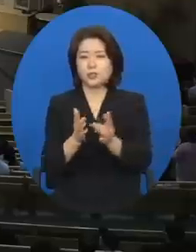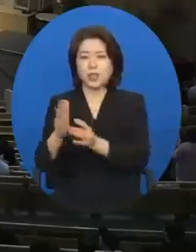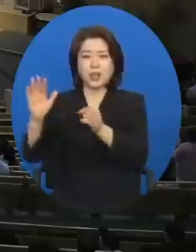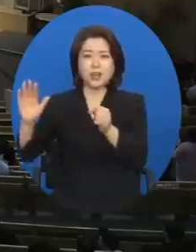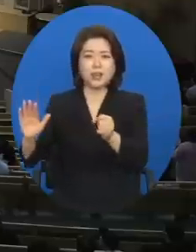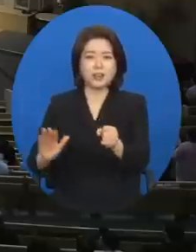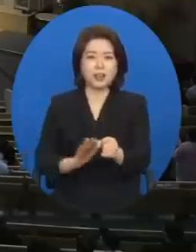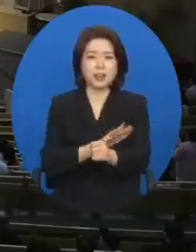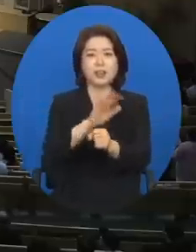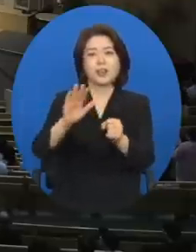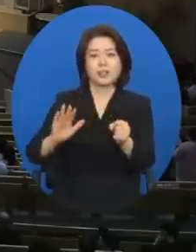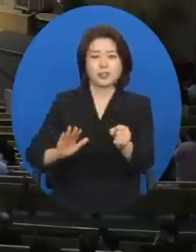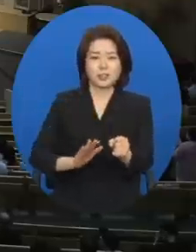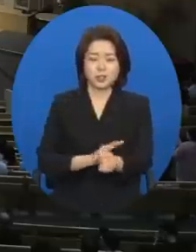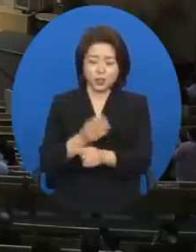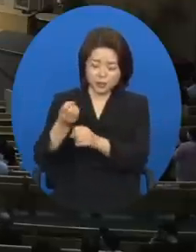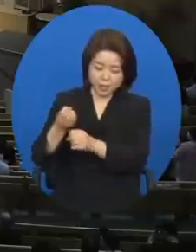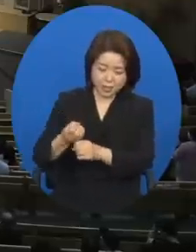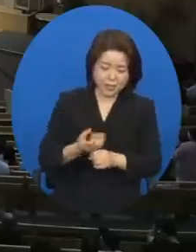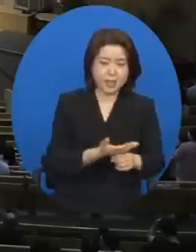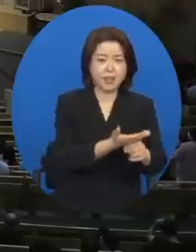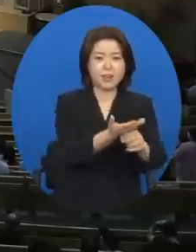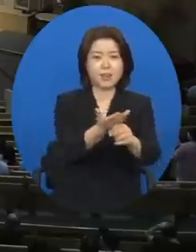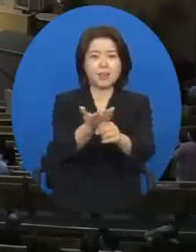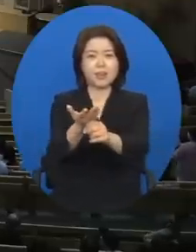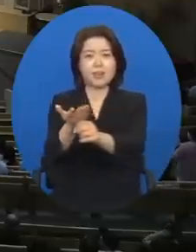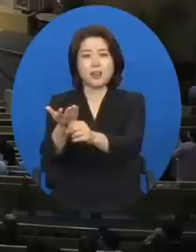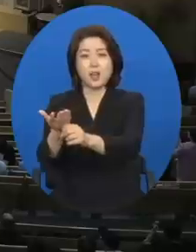예수 사랑 전하세.